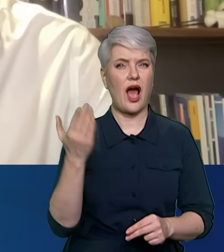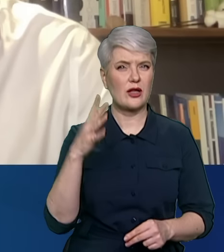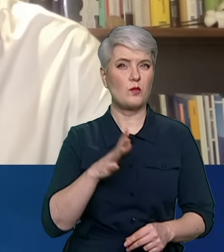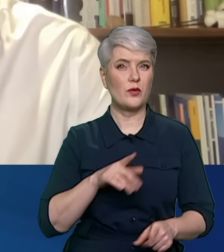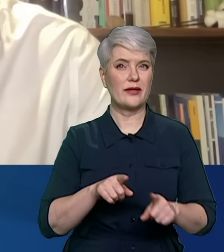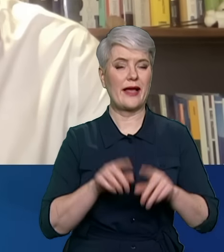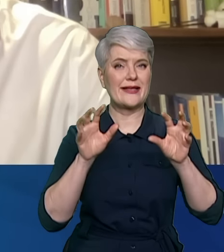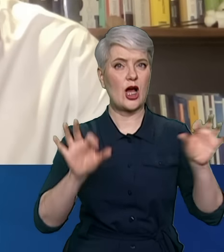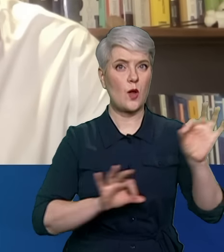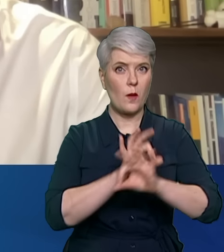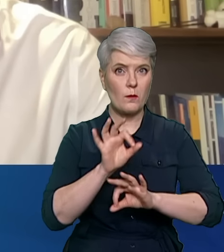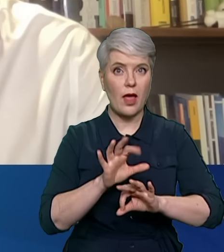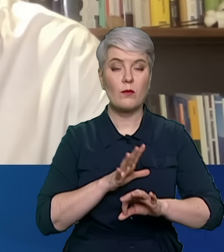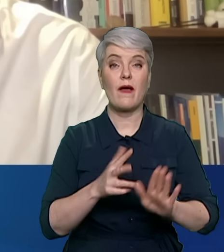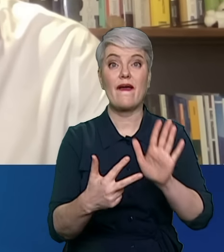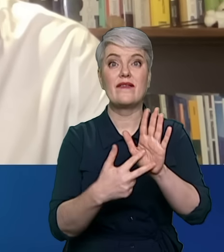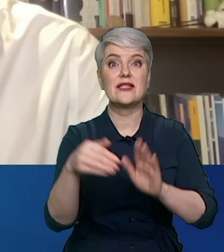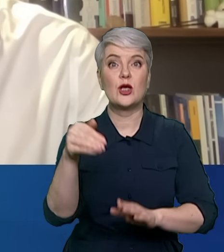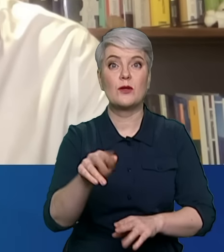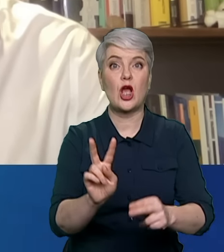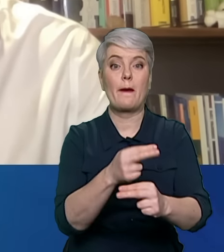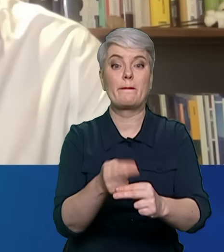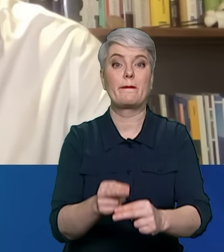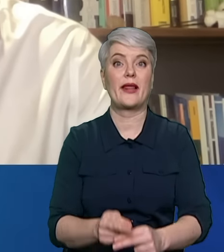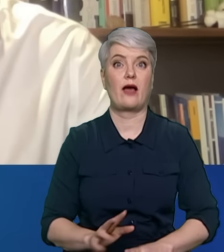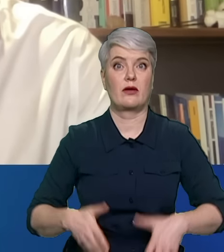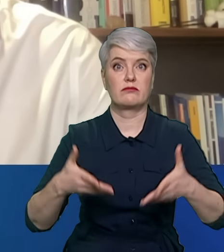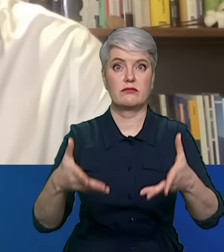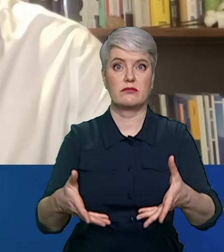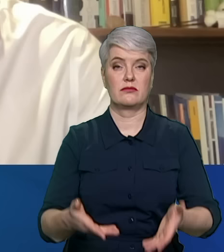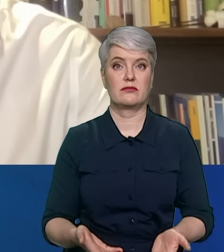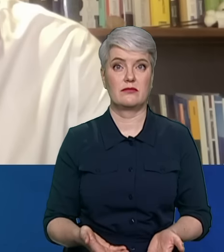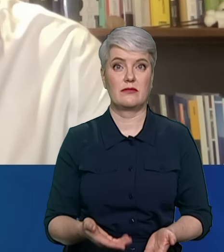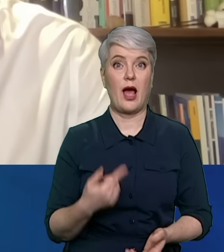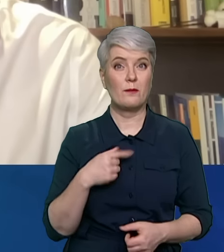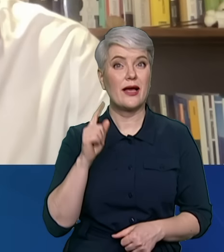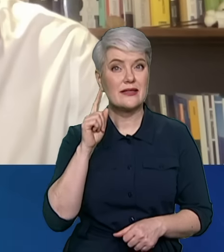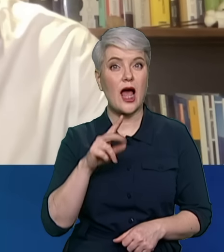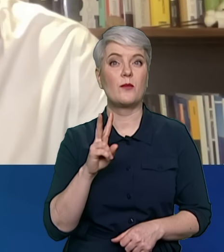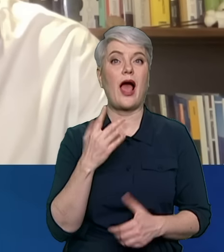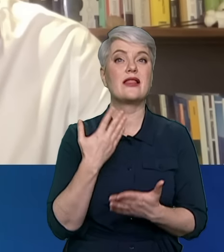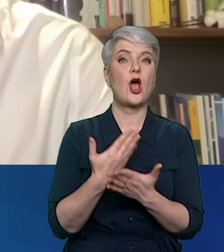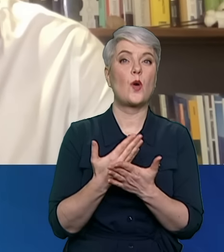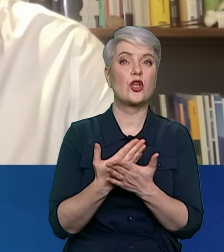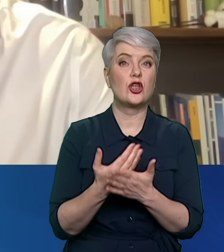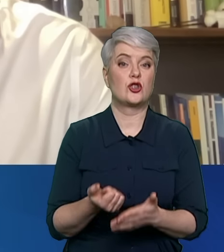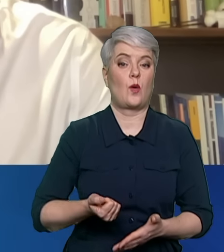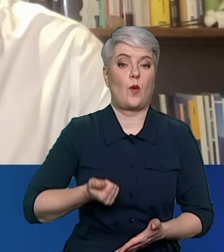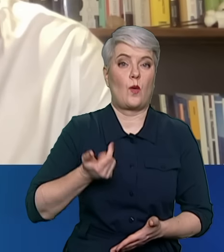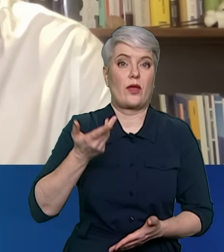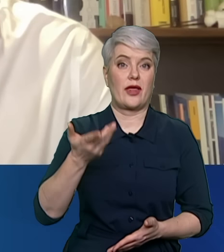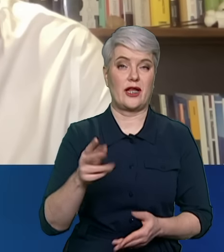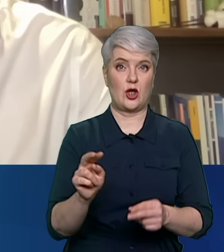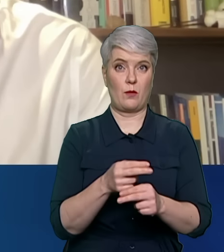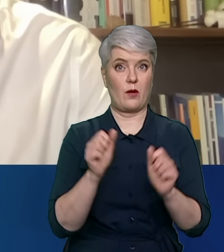правок було. Ну, тобто ми знаємо, яка кількість правок теоретично може бути. Яким чином ось ці правки, а судячи з